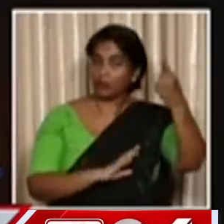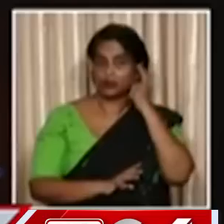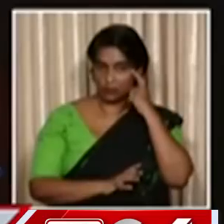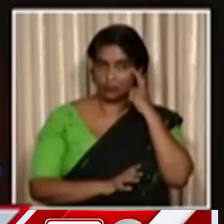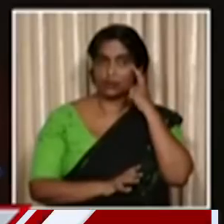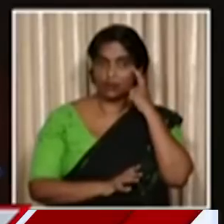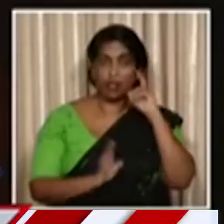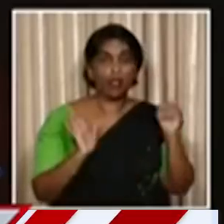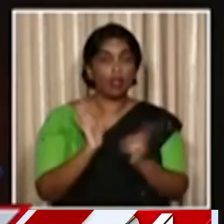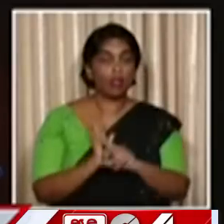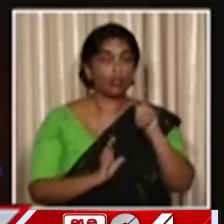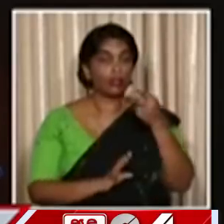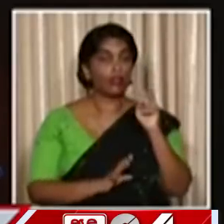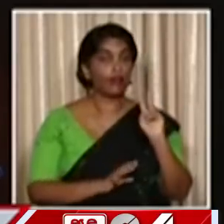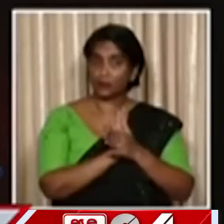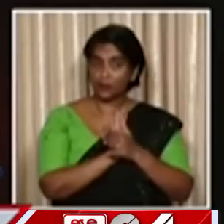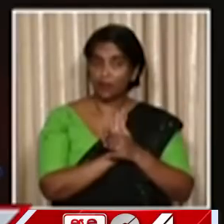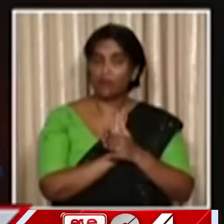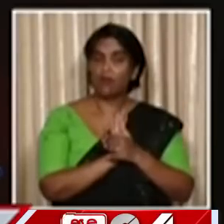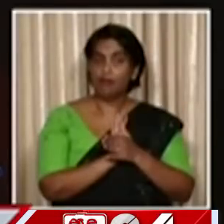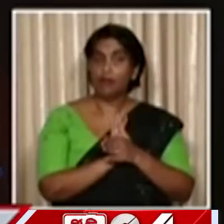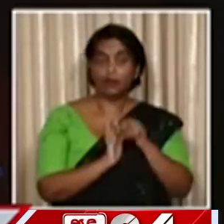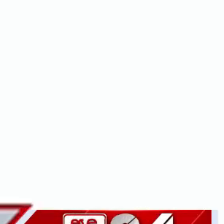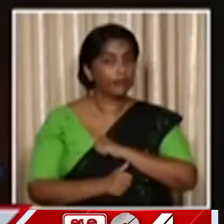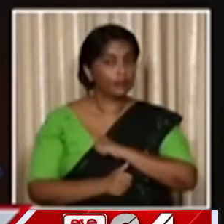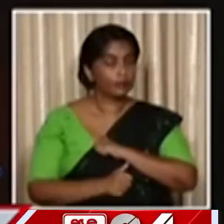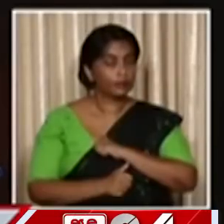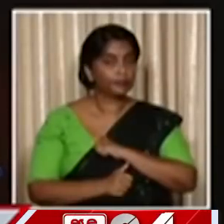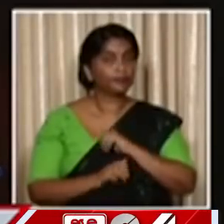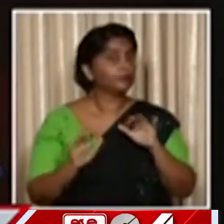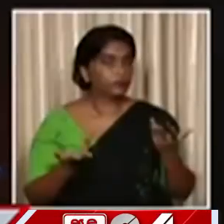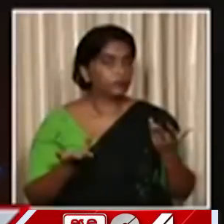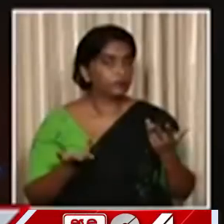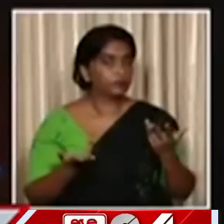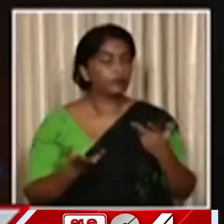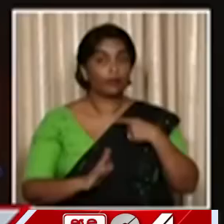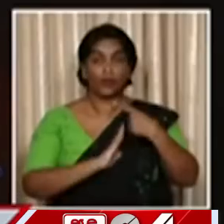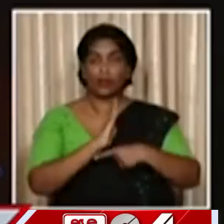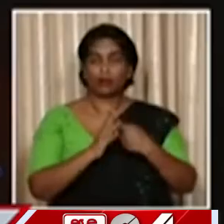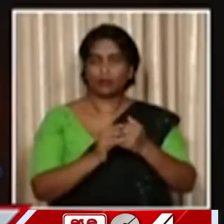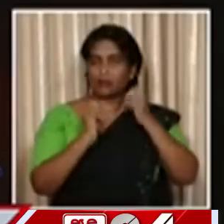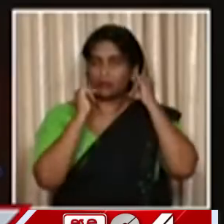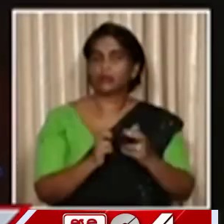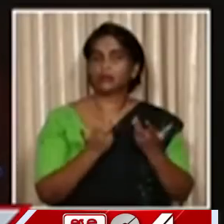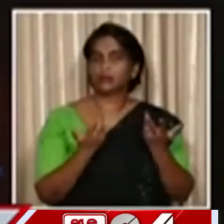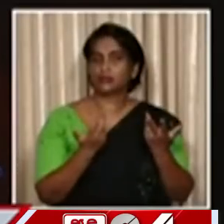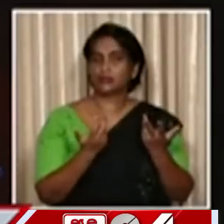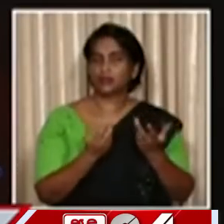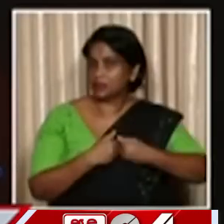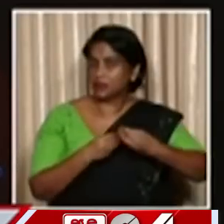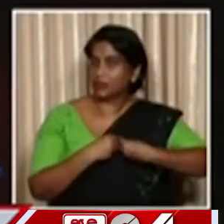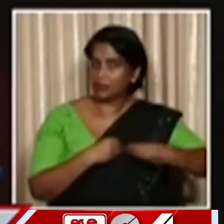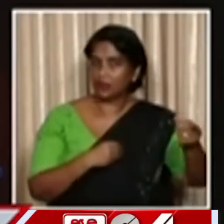ඕන 120,000ත් එක්ක කවුද හිටගන්නේ. එහෙම නැත්නම් රට කුජීත භාවයට පත්